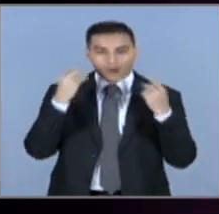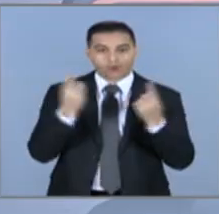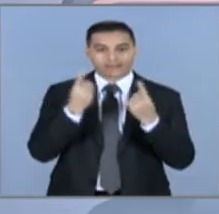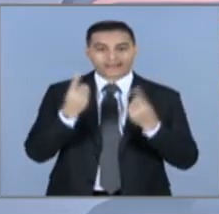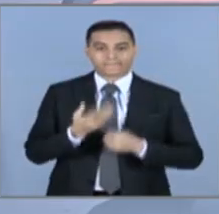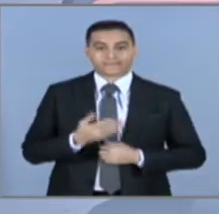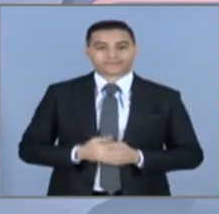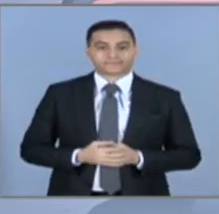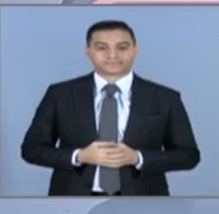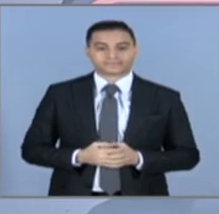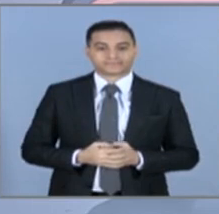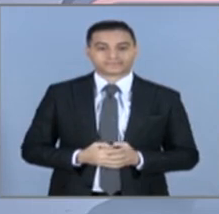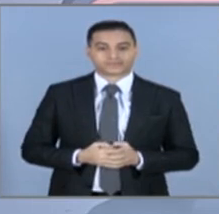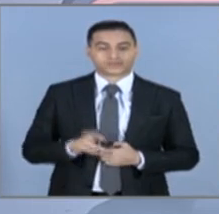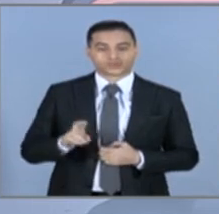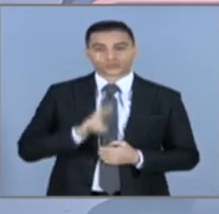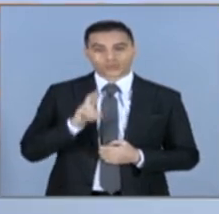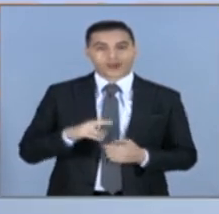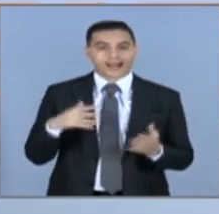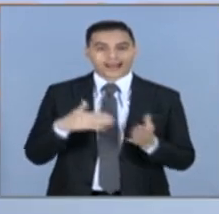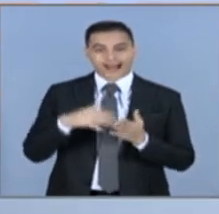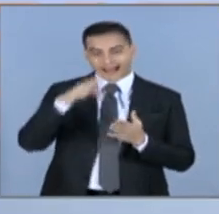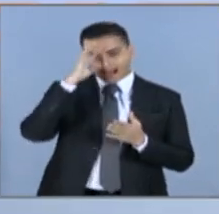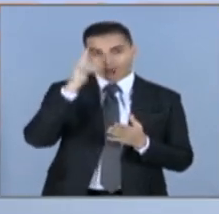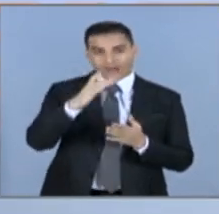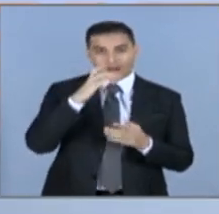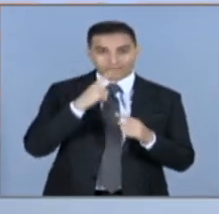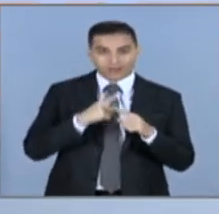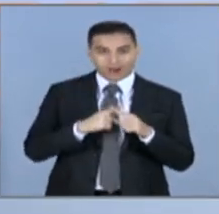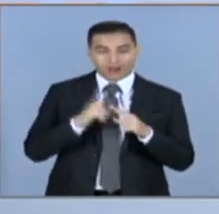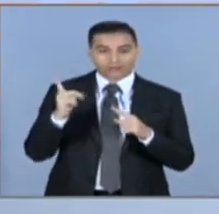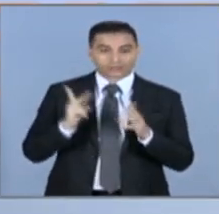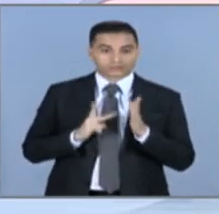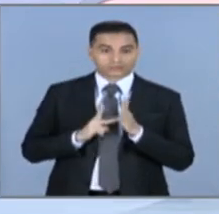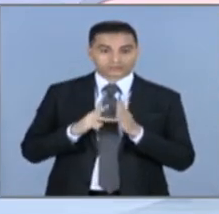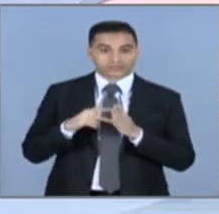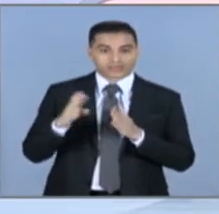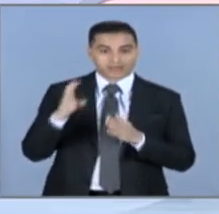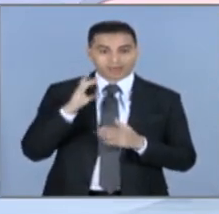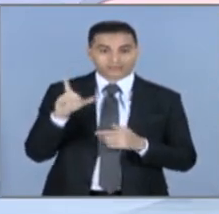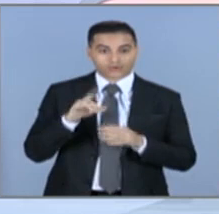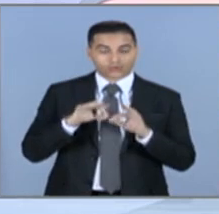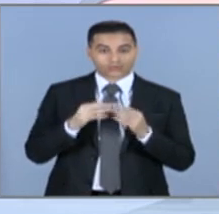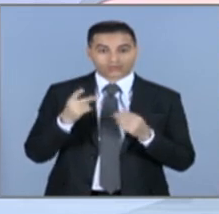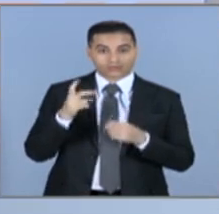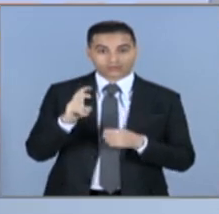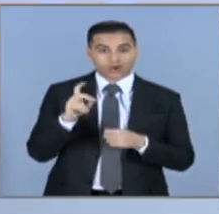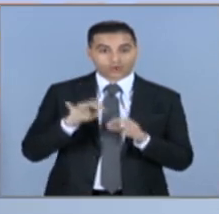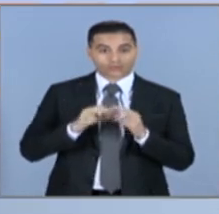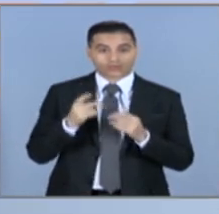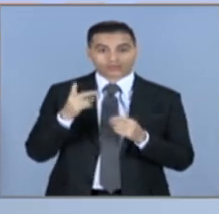معلومات عامه، السؤال الاخير لو اجابته غلط وتجاوب من عيلة طه،